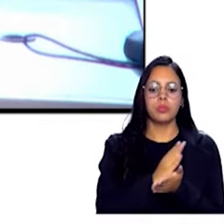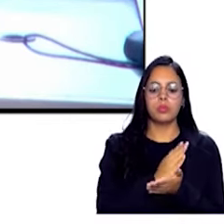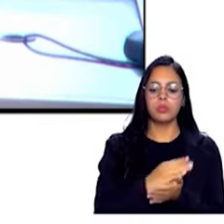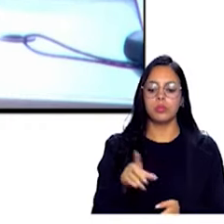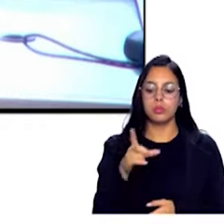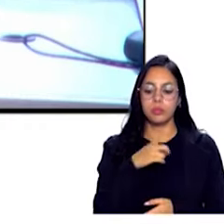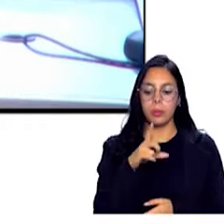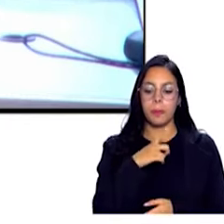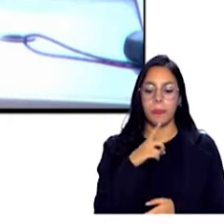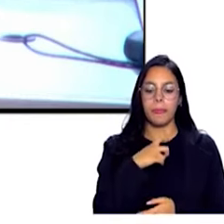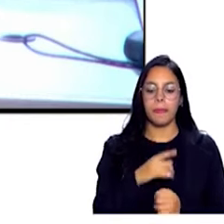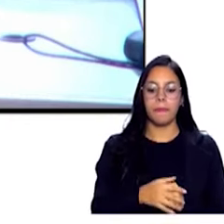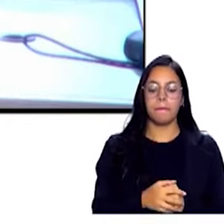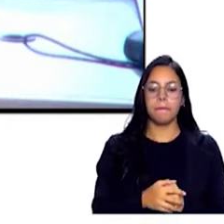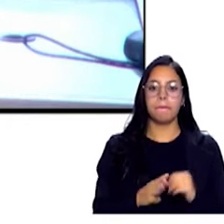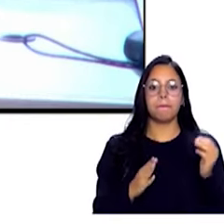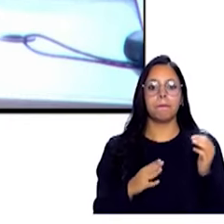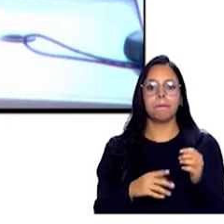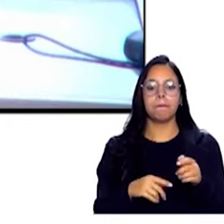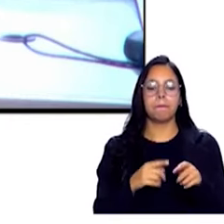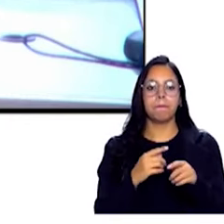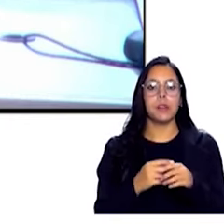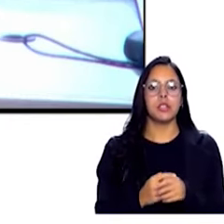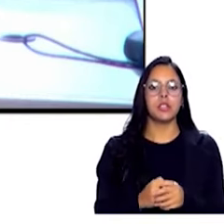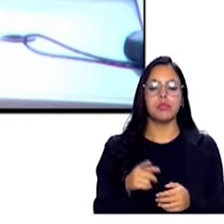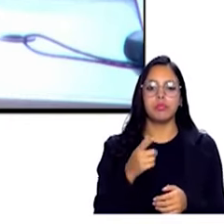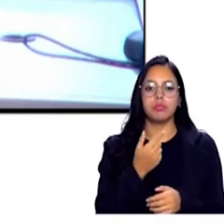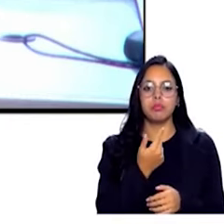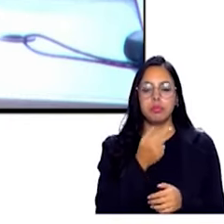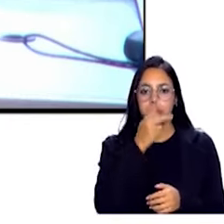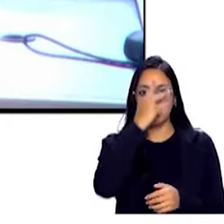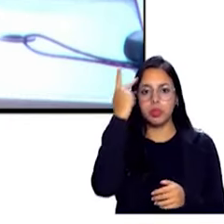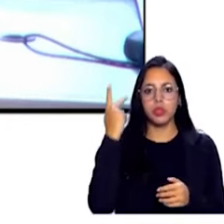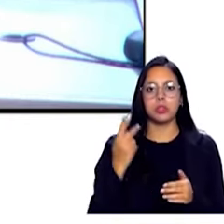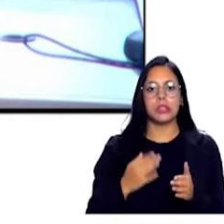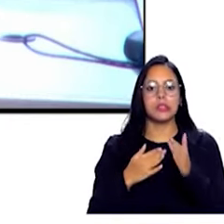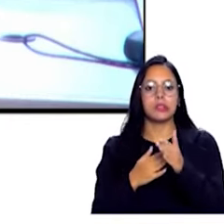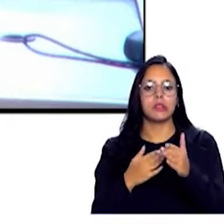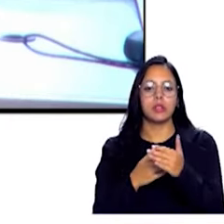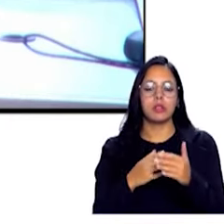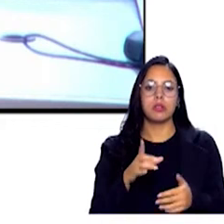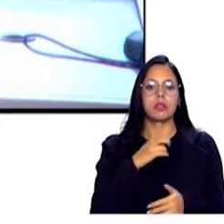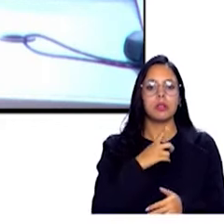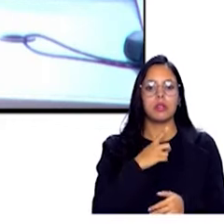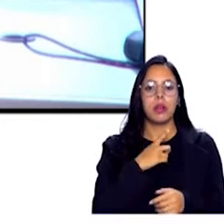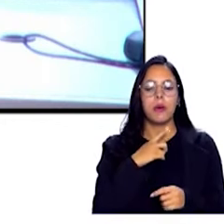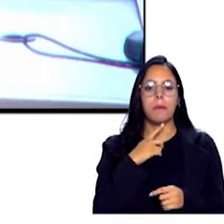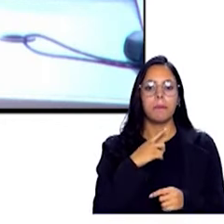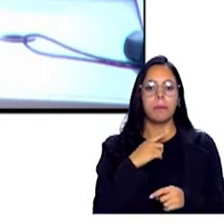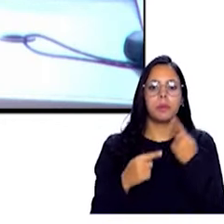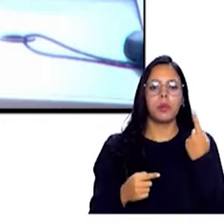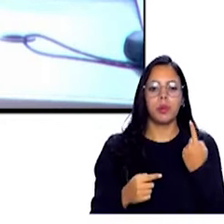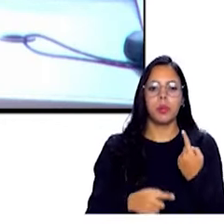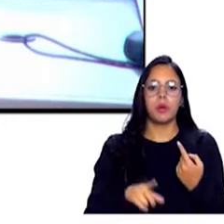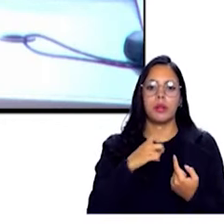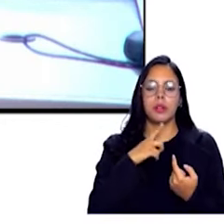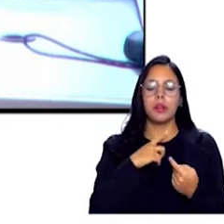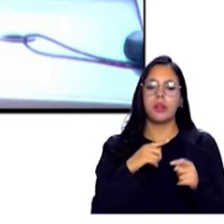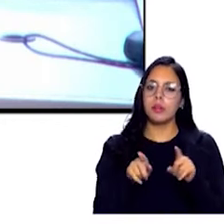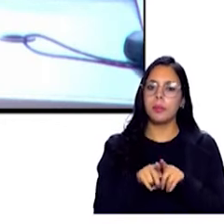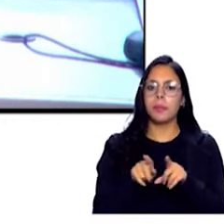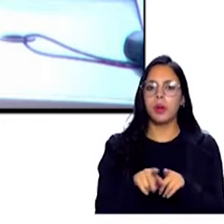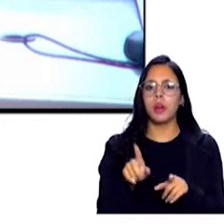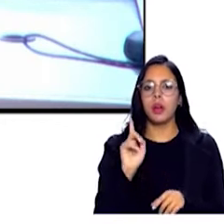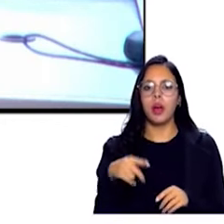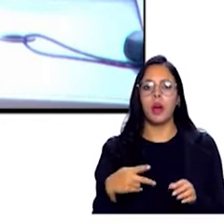on oppose ce modle un modle DIT aristocratique dans le modle aristocratique la sélection des